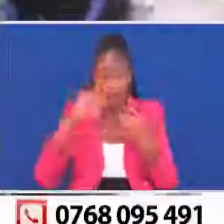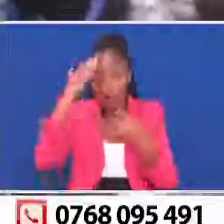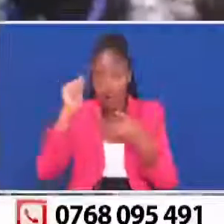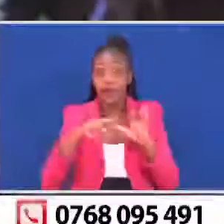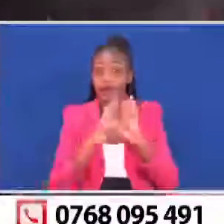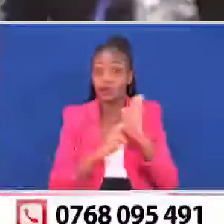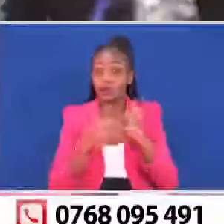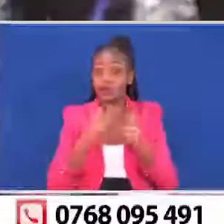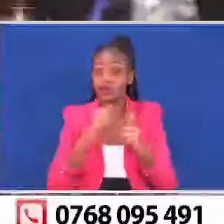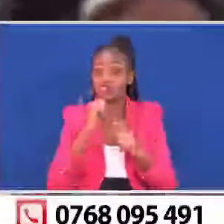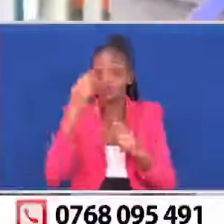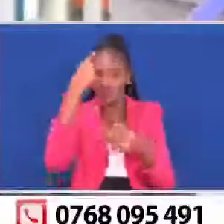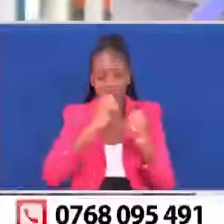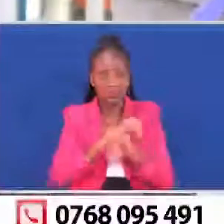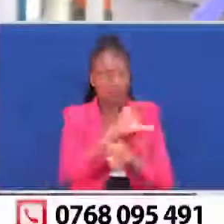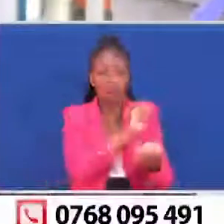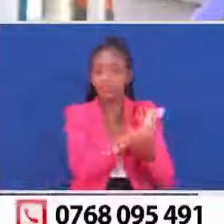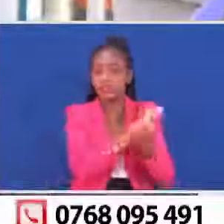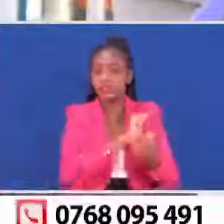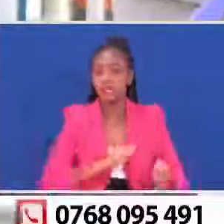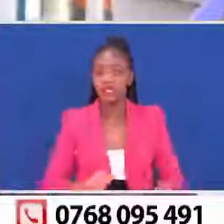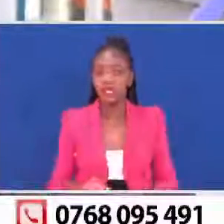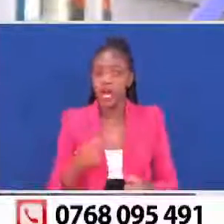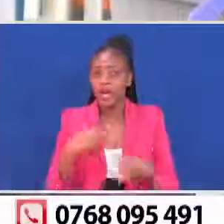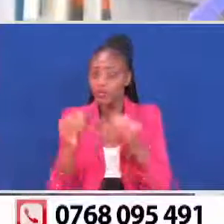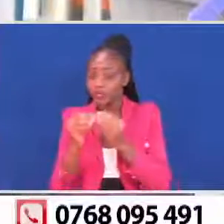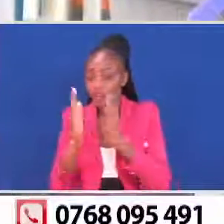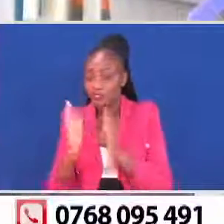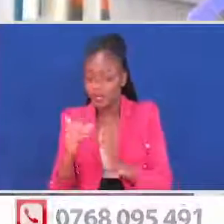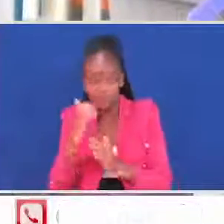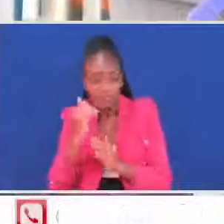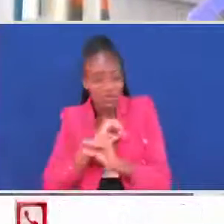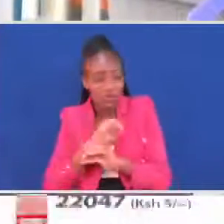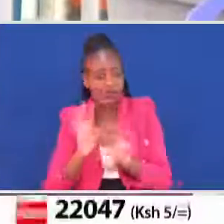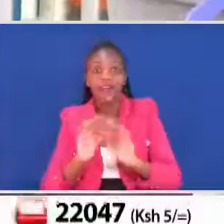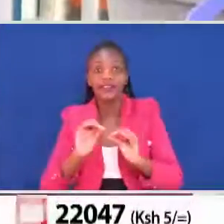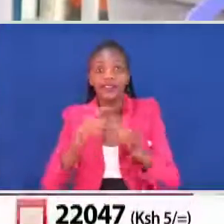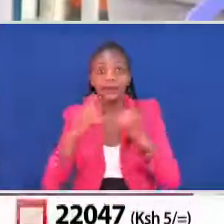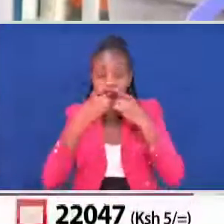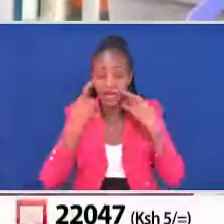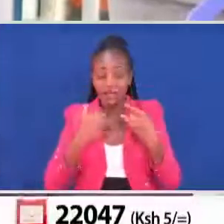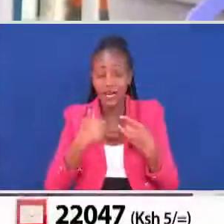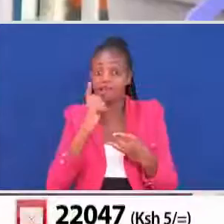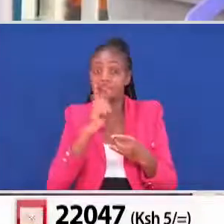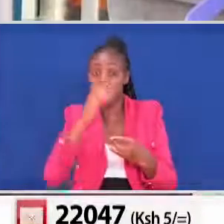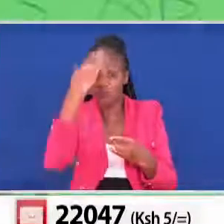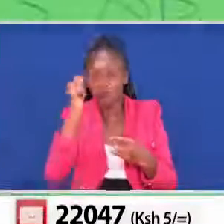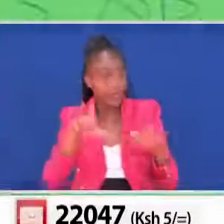not for COVID-19 protection. Sijakutana na mtu yote ako na corona, lakini mask tunavaa kwa sababu ni